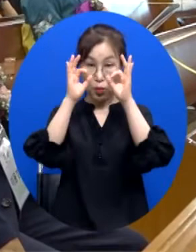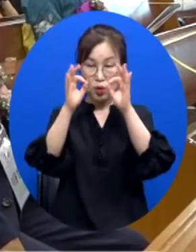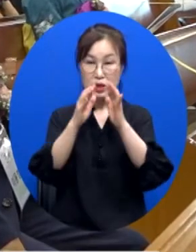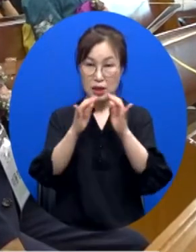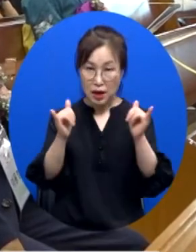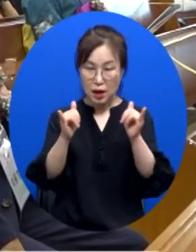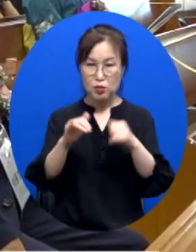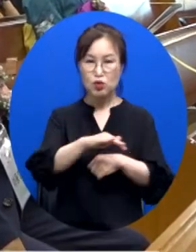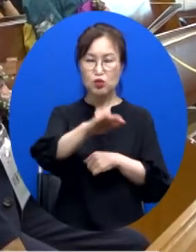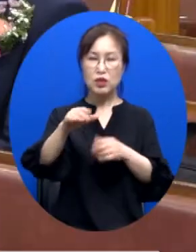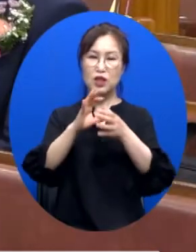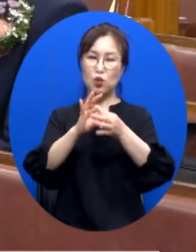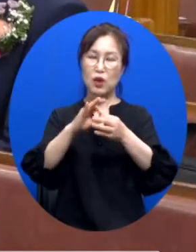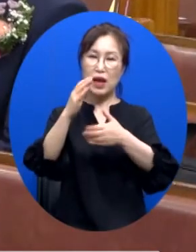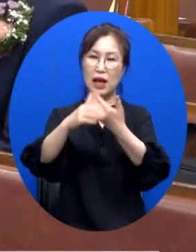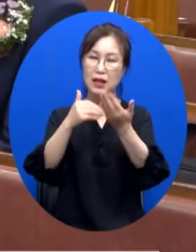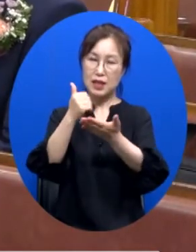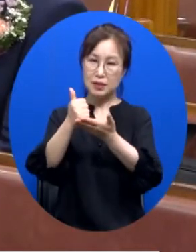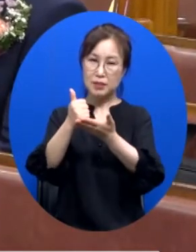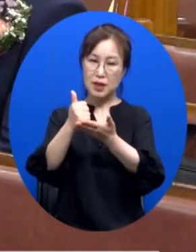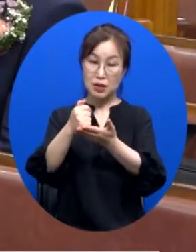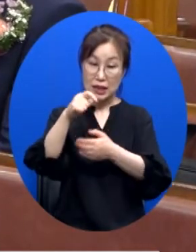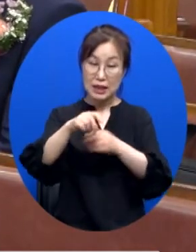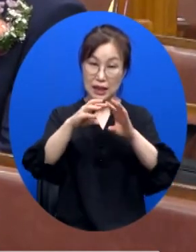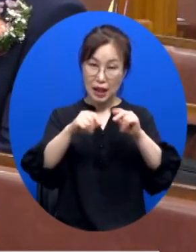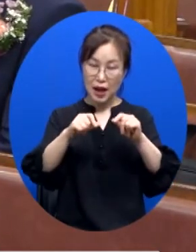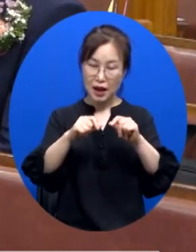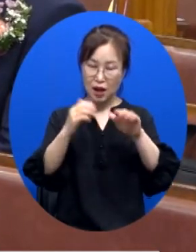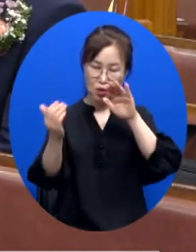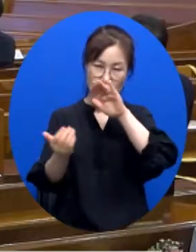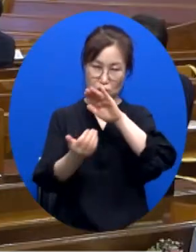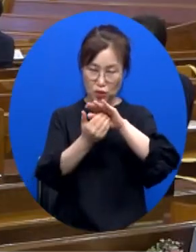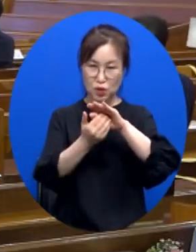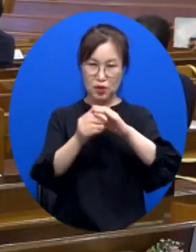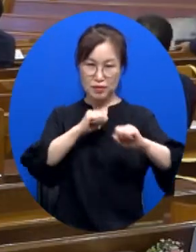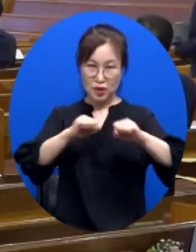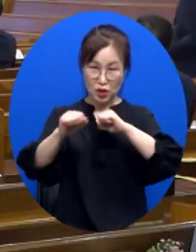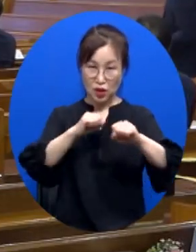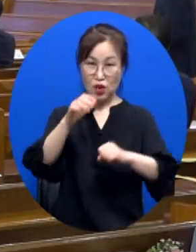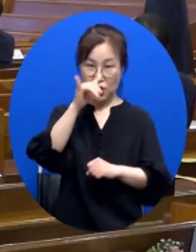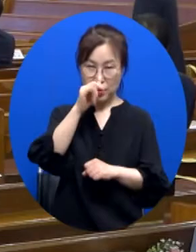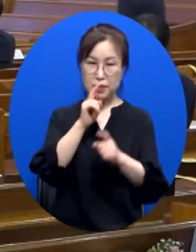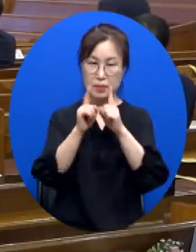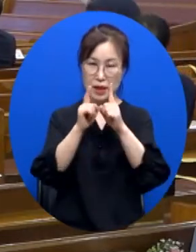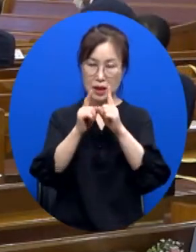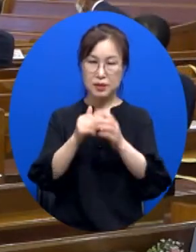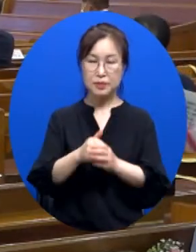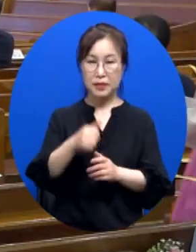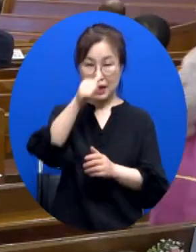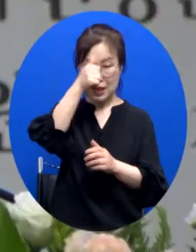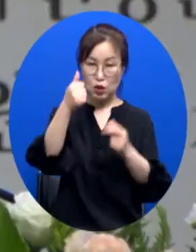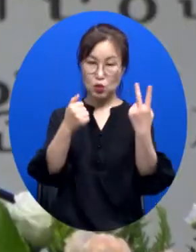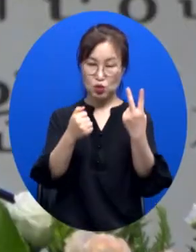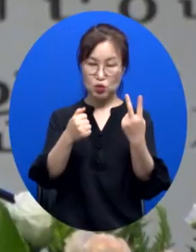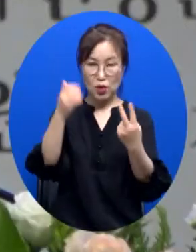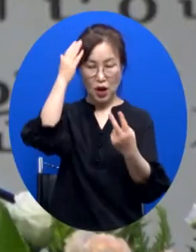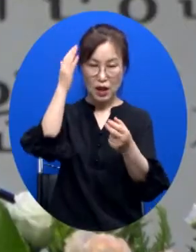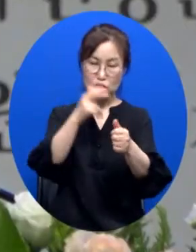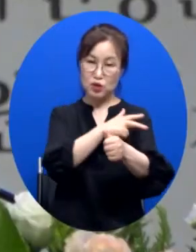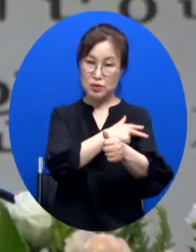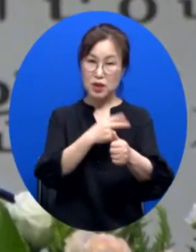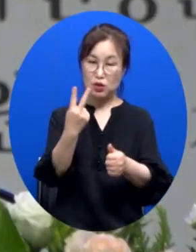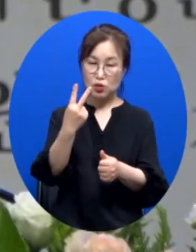우리를 통해서 하나님이 이 땅에 위대한 역사를 이루어 가실 것이라고 전했습니다 이어 장로 중용 안수집사 2명